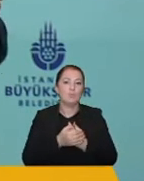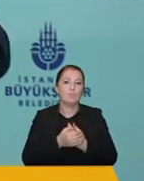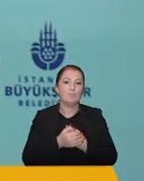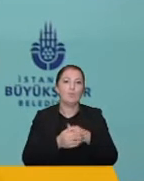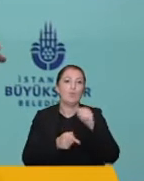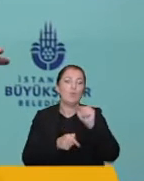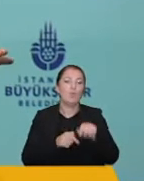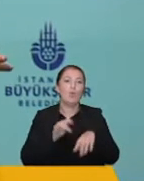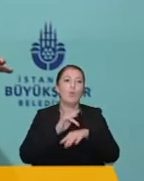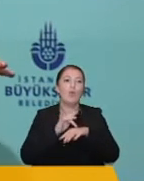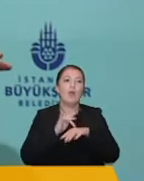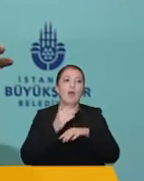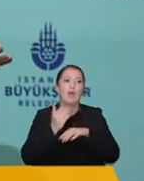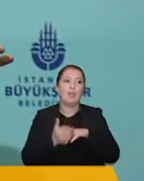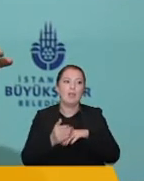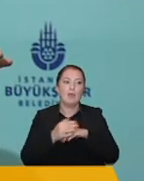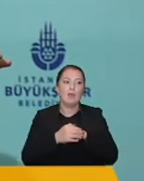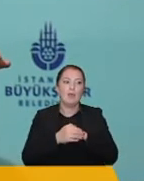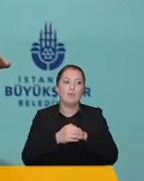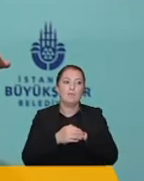Bu ülkede